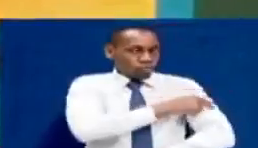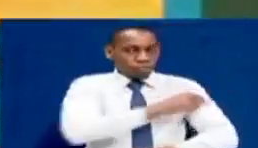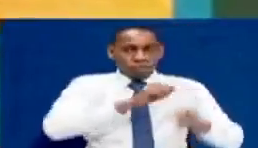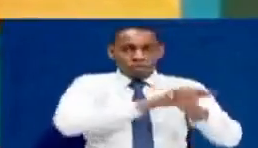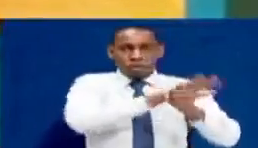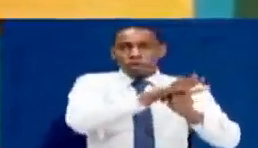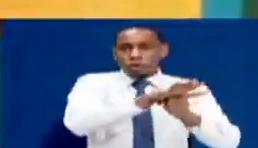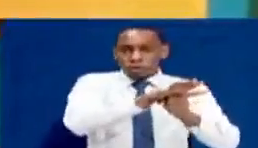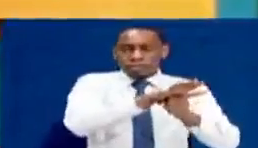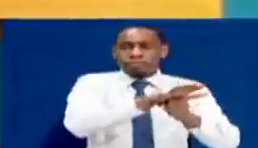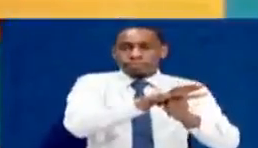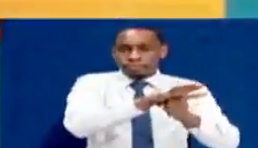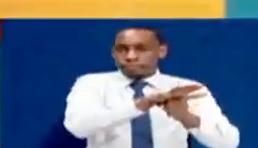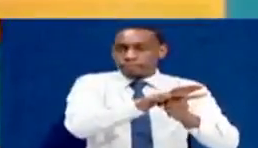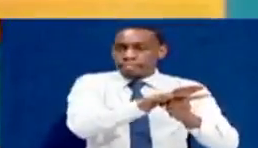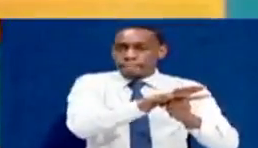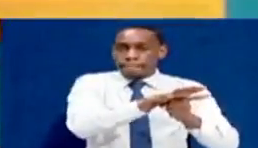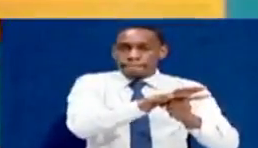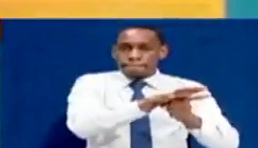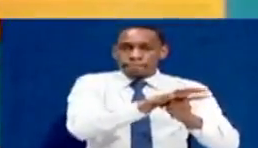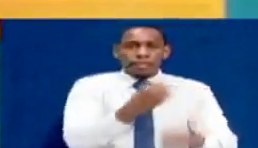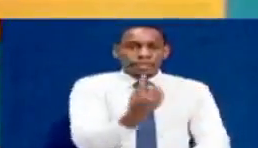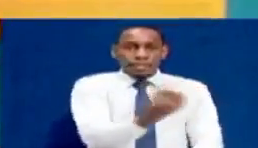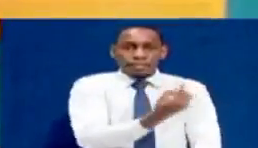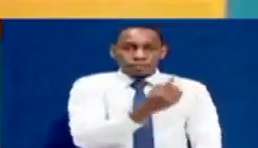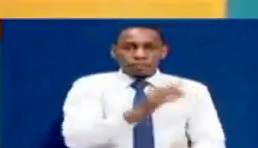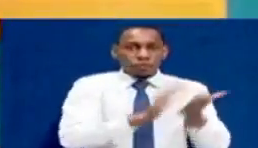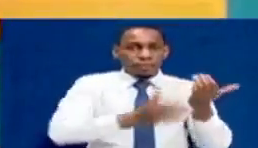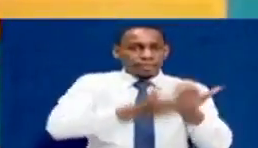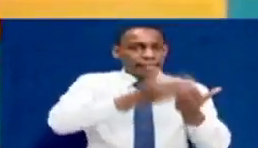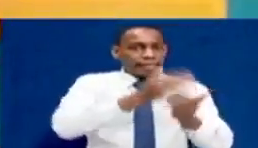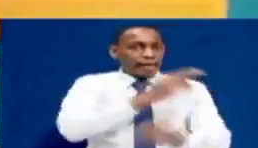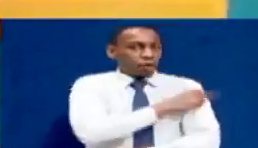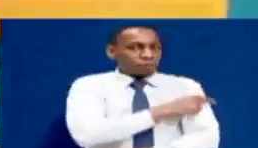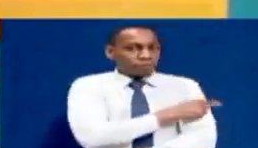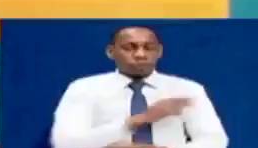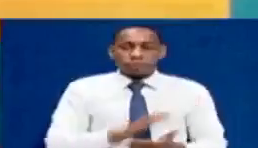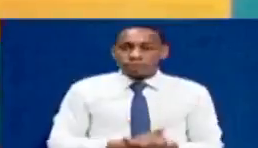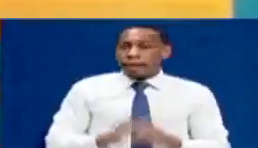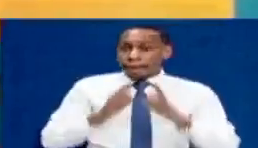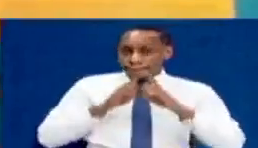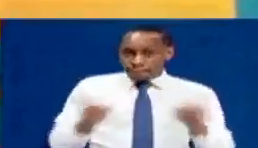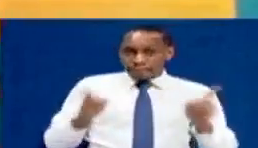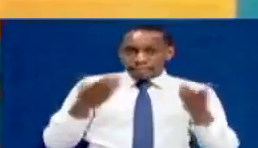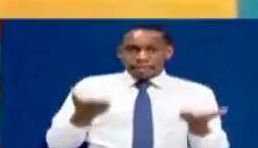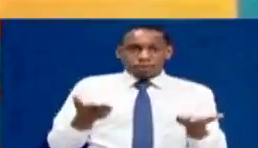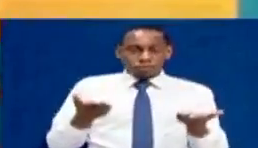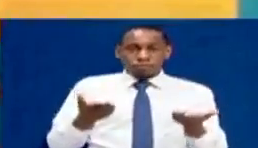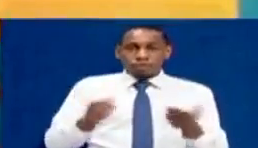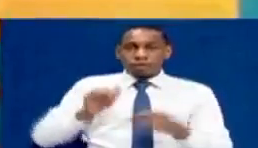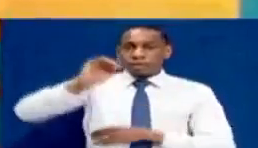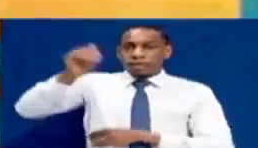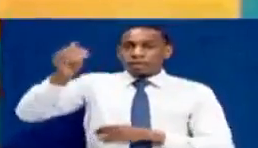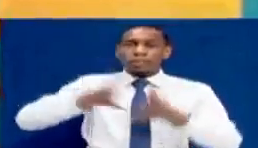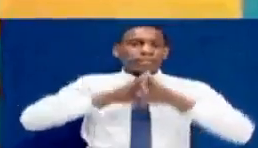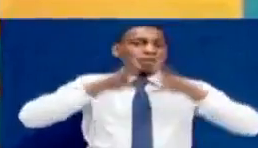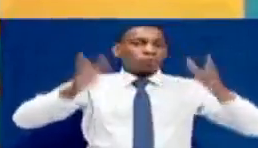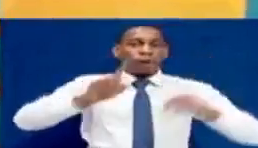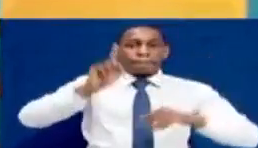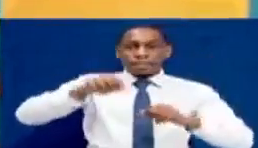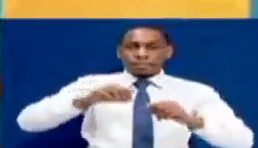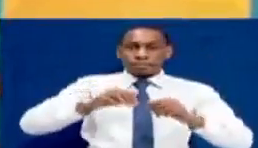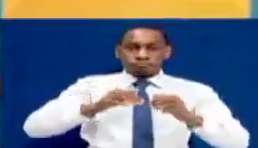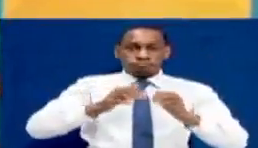COVID as our main COVID isolation and treatment facility, but due to the vastness of our county we may have to